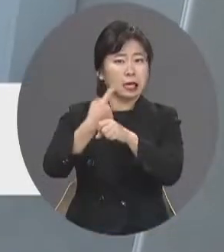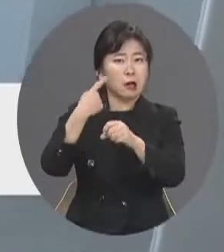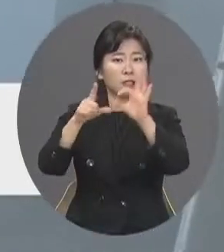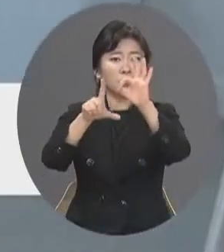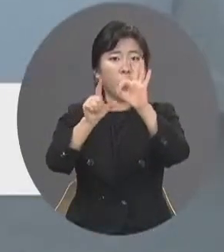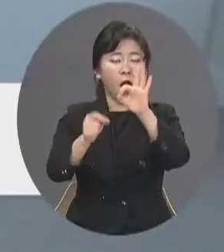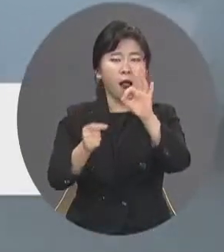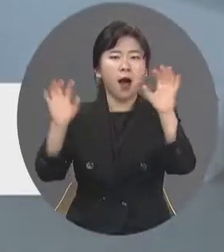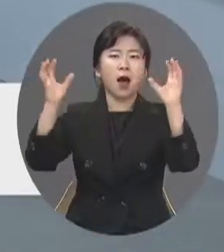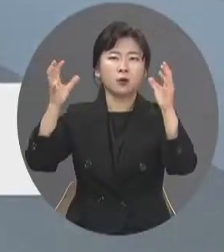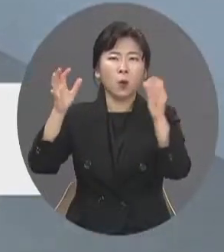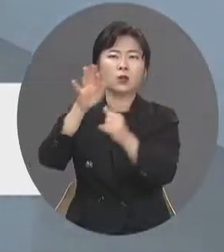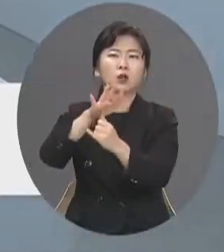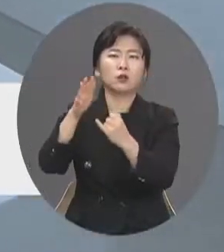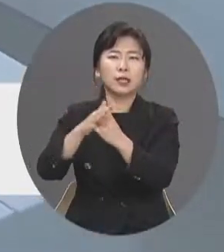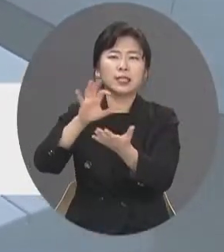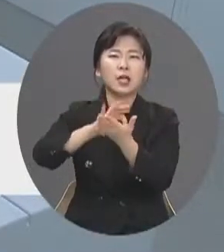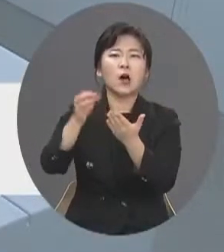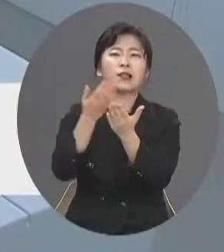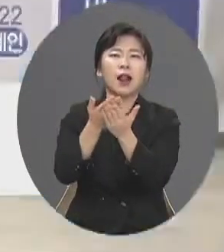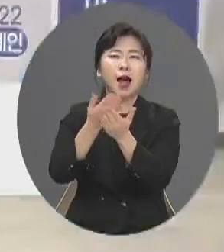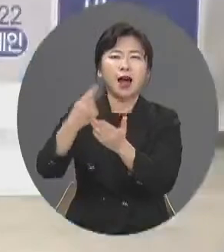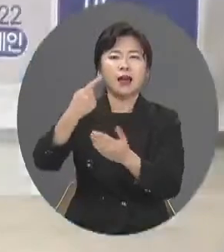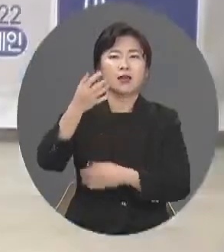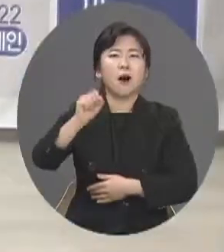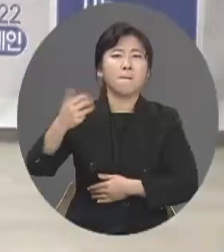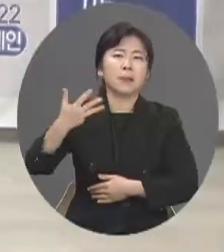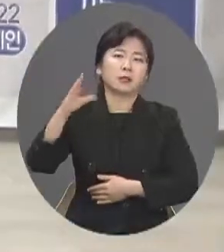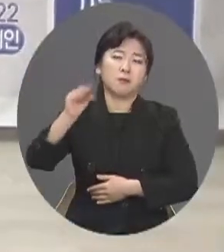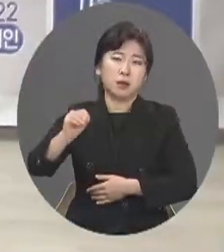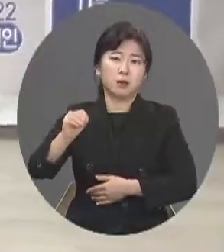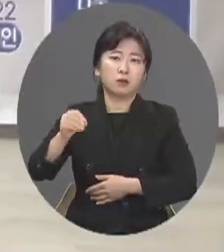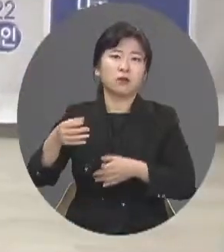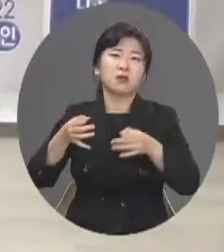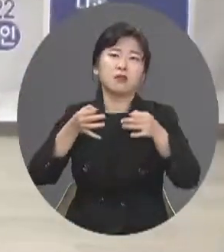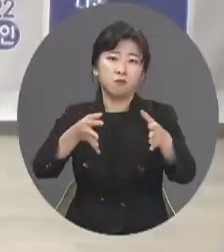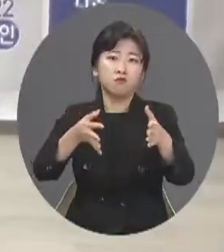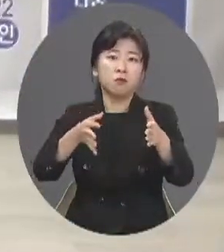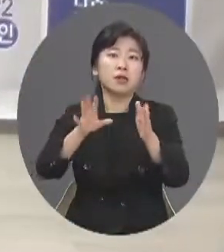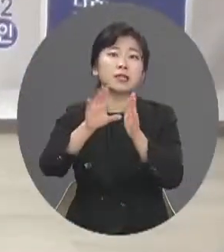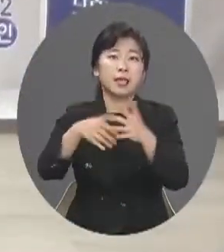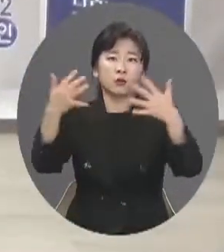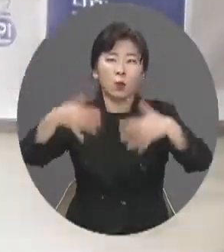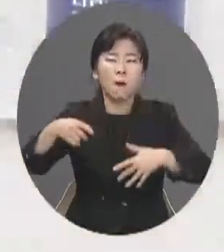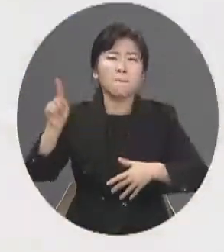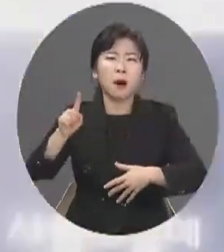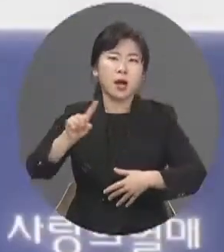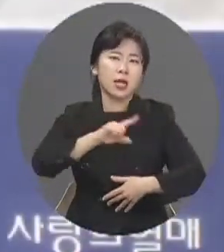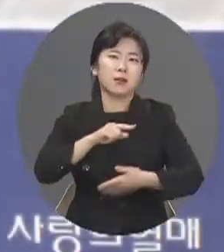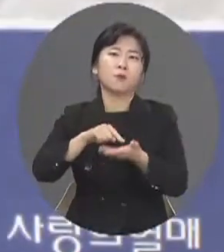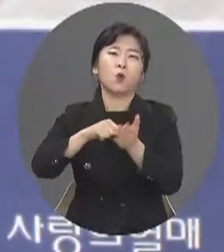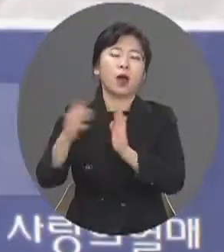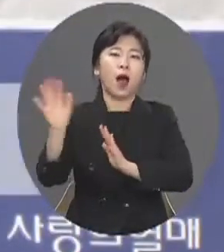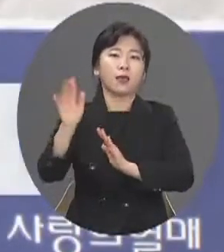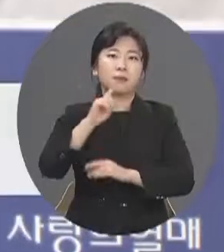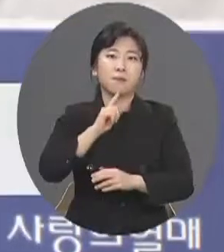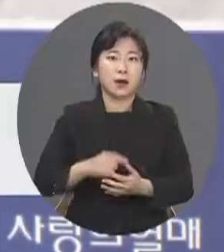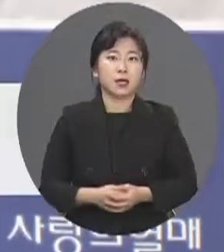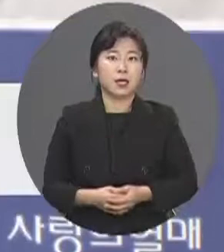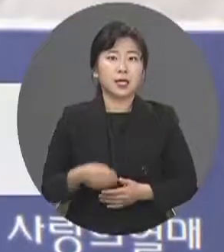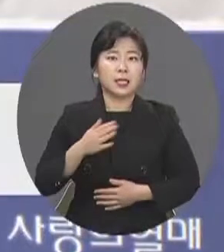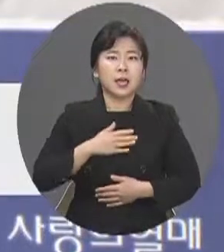써달라며 1억 8천만 원을 기부했습니다 이름을 알리지 않는 게 유일한 조건이었습니다 시한부